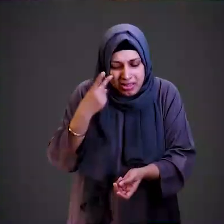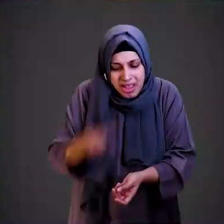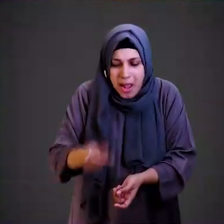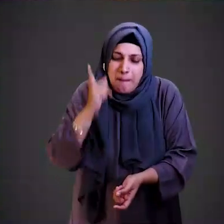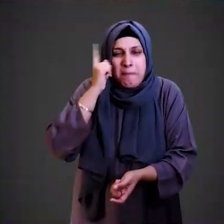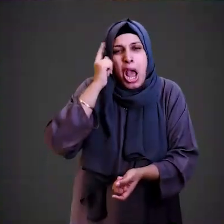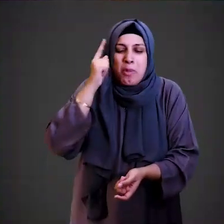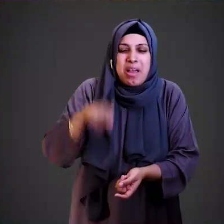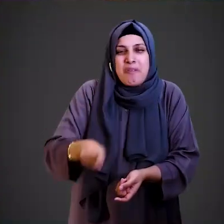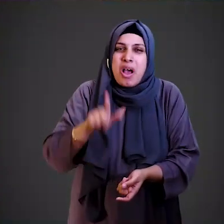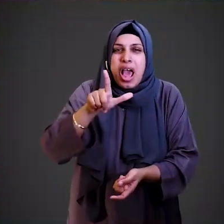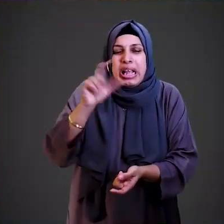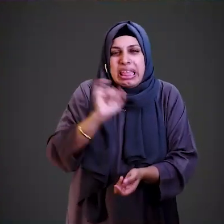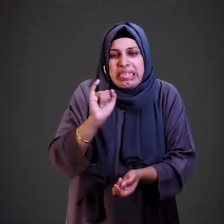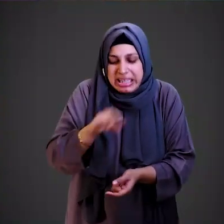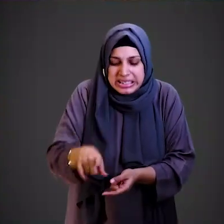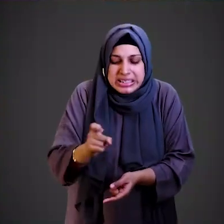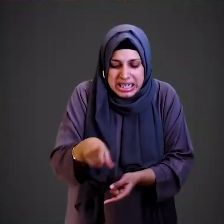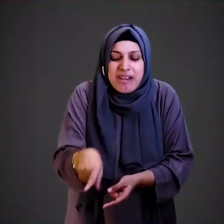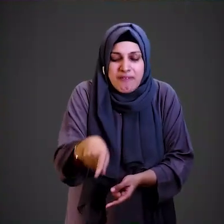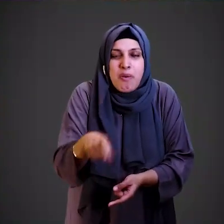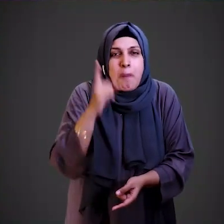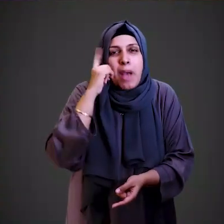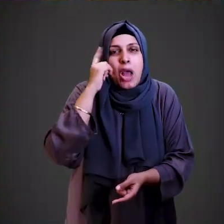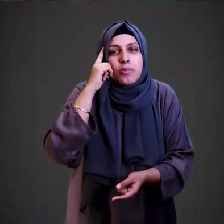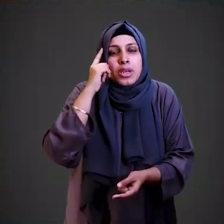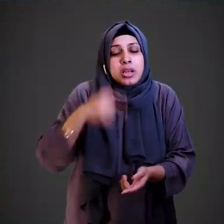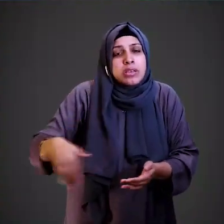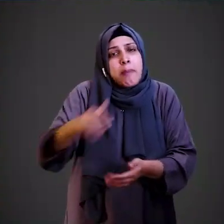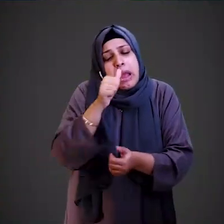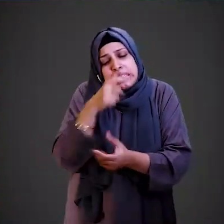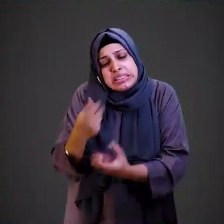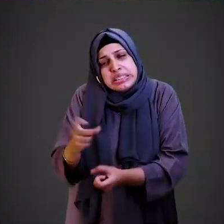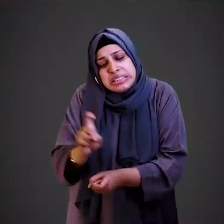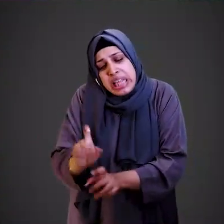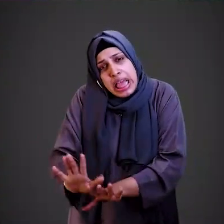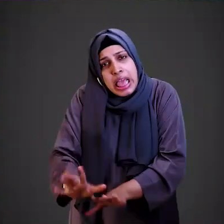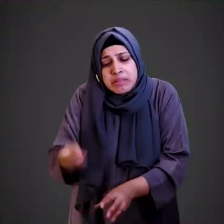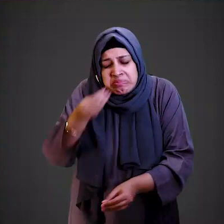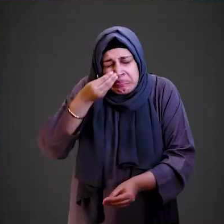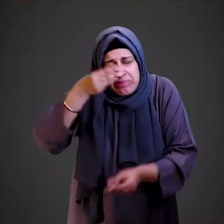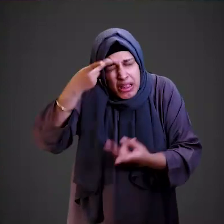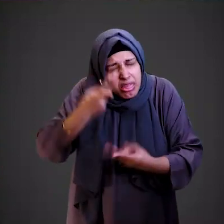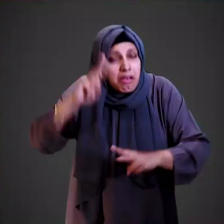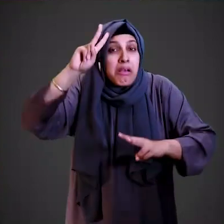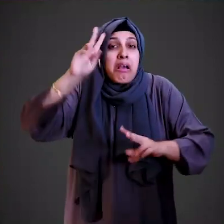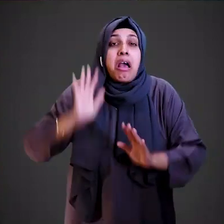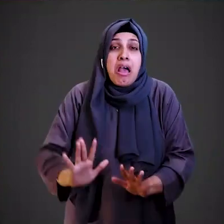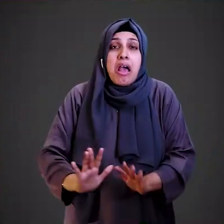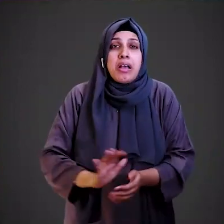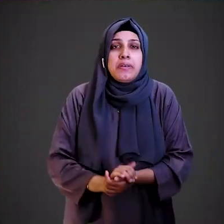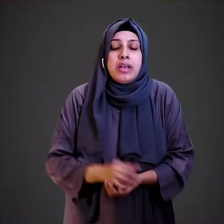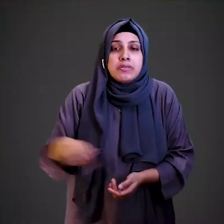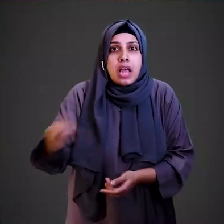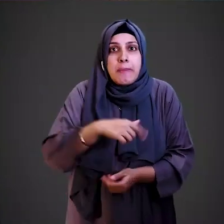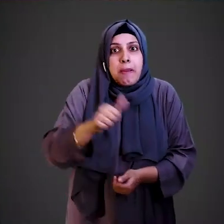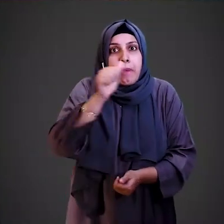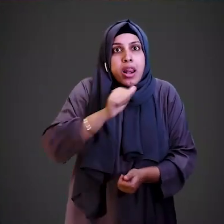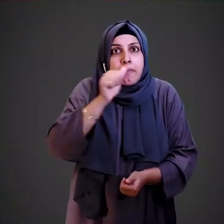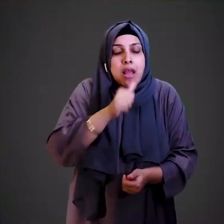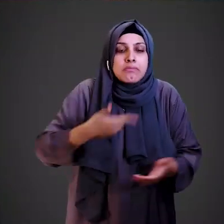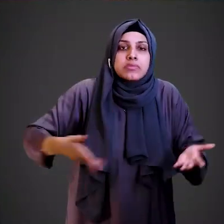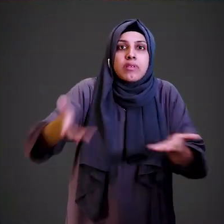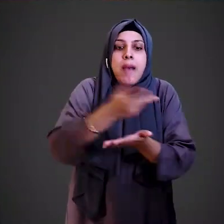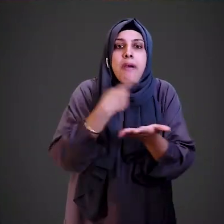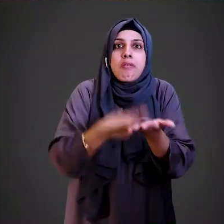नहीं, हालांकि हमने समझते हैं कि लार्वा क्या चीज़ होता है, कीड़ा क्या है। जो ना टैंकी में पड़ा रहता है पानी, बदबू भी आती है, वही लोग कुछ पीते भी हैं, उसकी